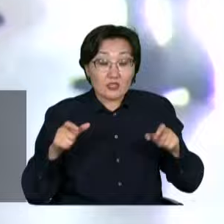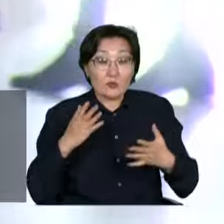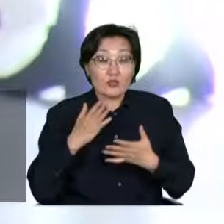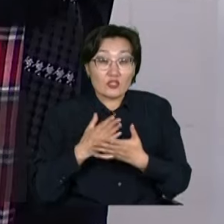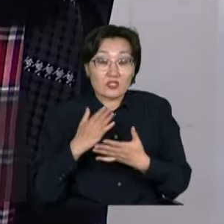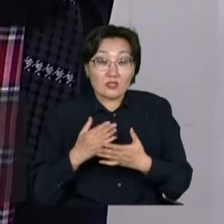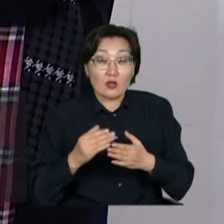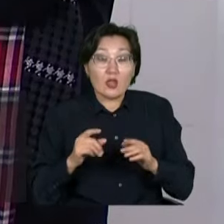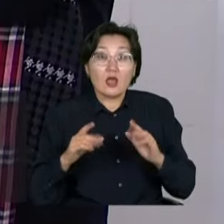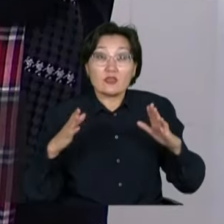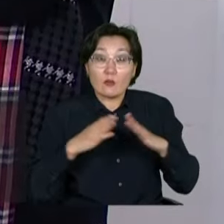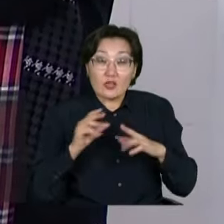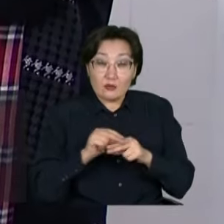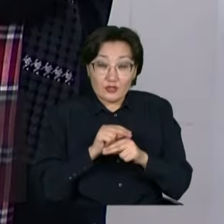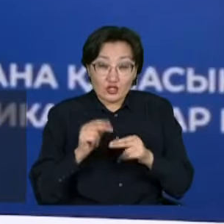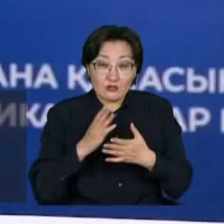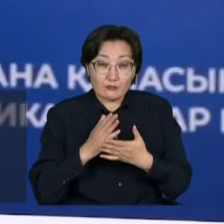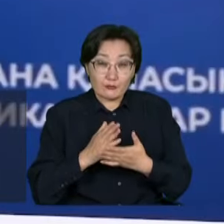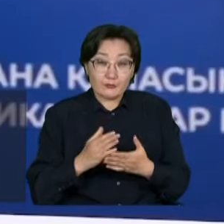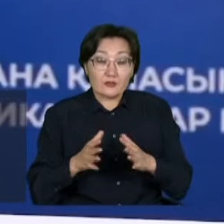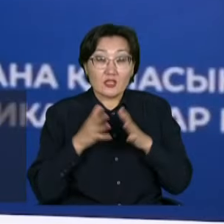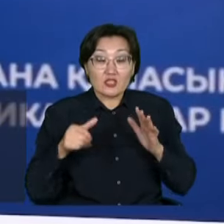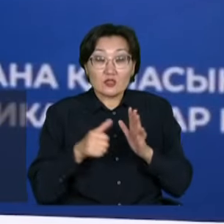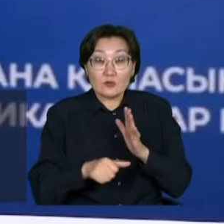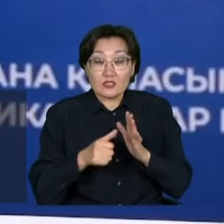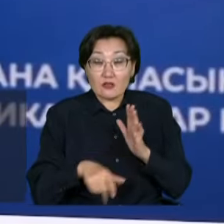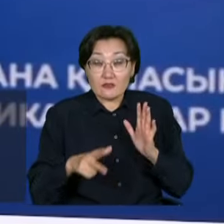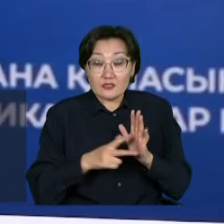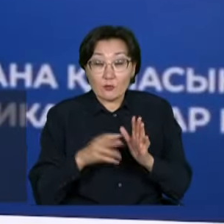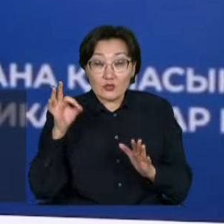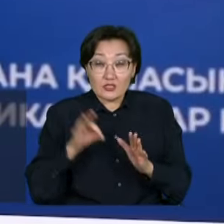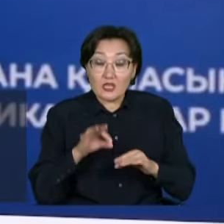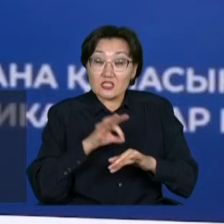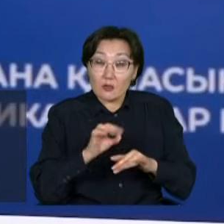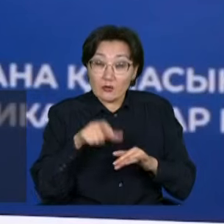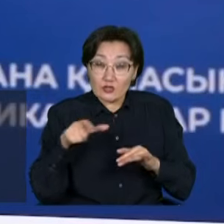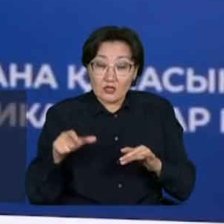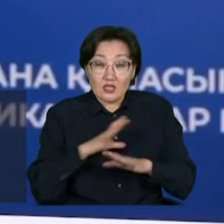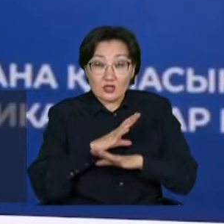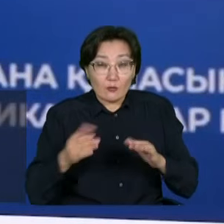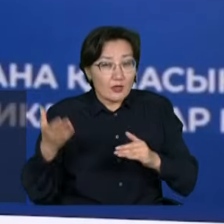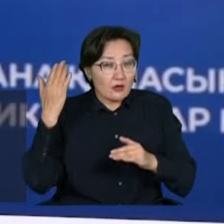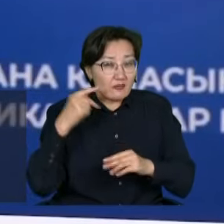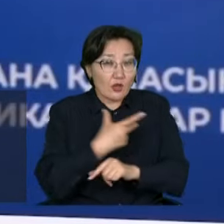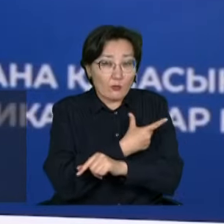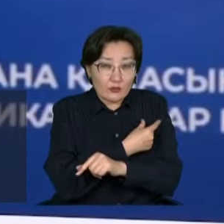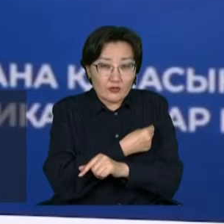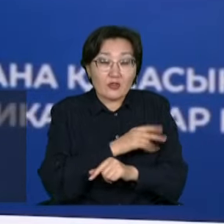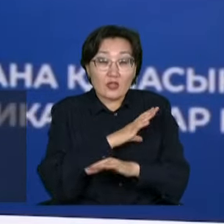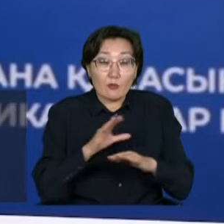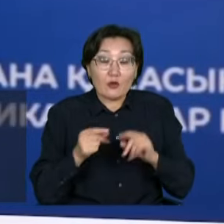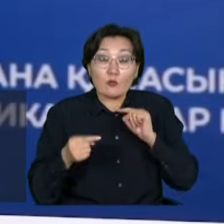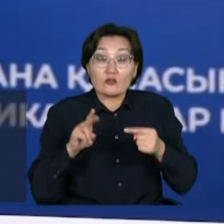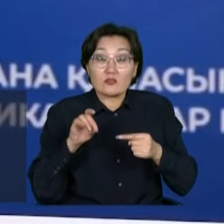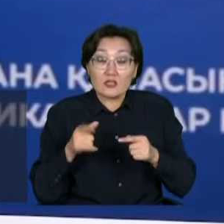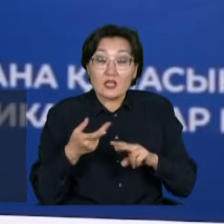находятся на амбулаторном лечении. Более 68% заболевших не были ранее привиты против кори, что,